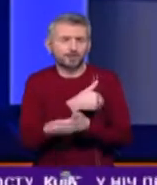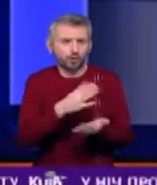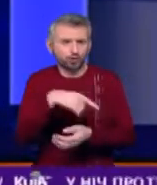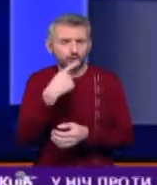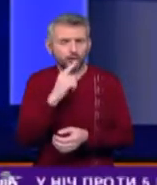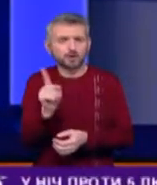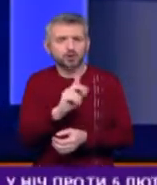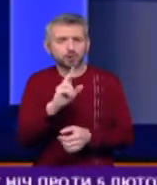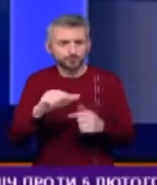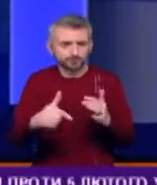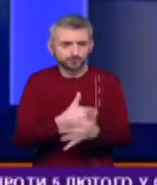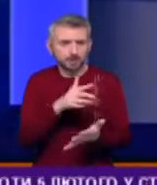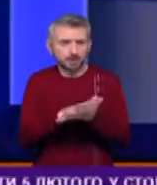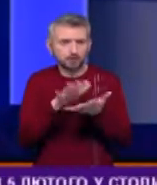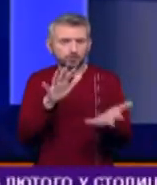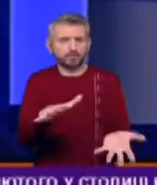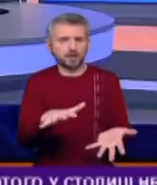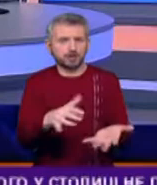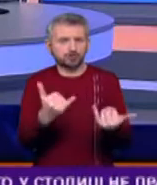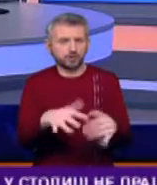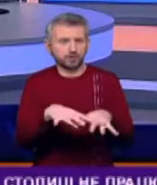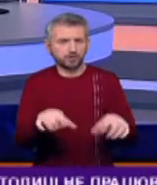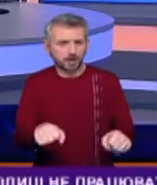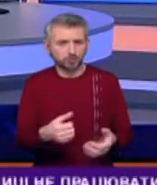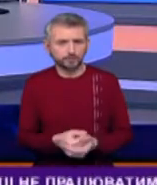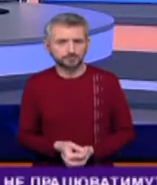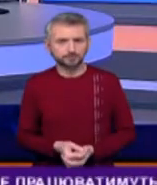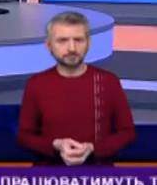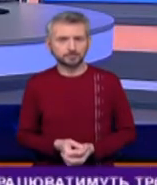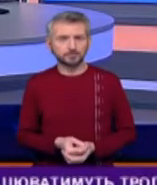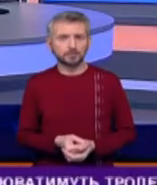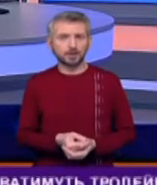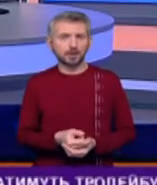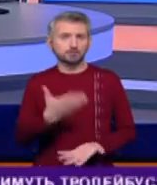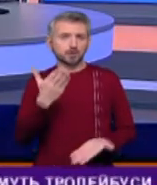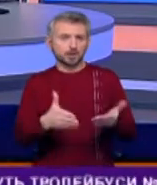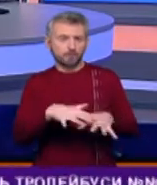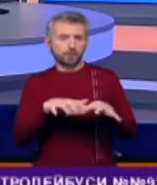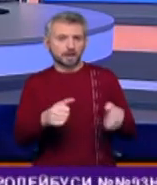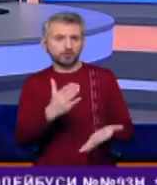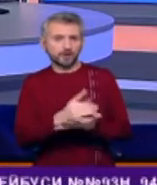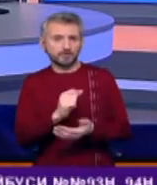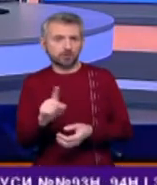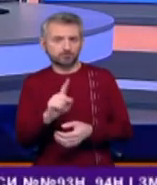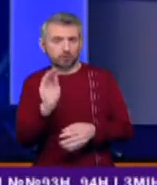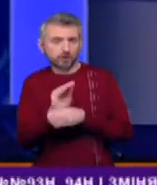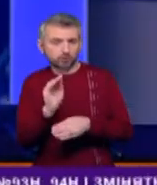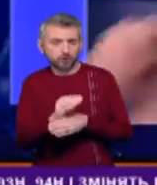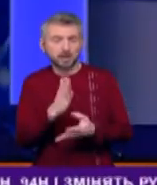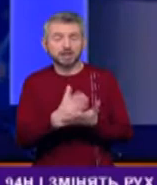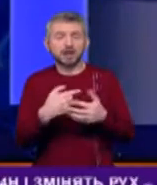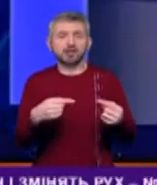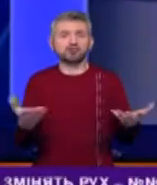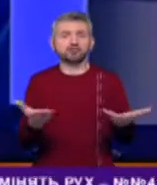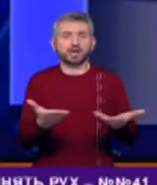щоб вчергово дискредитувати чинну владу. Ну, владу, очевидно, є за що критикувати, але є речі, які просто